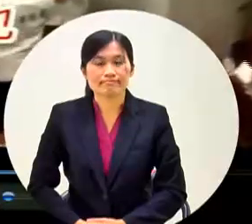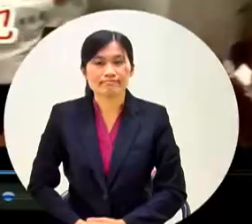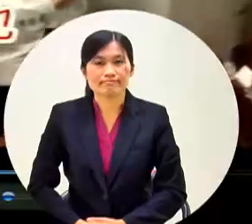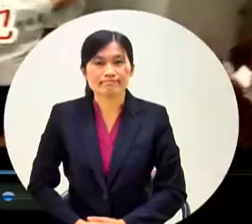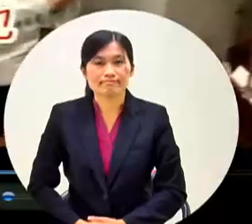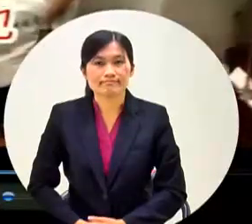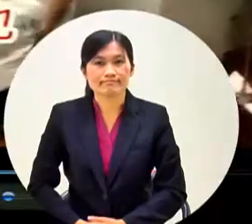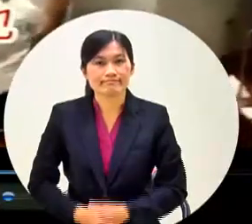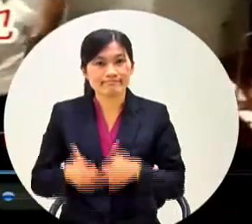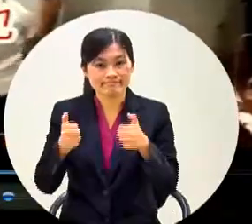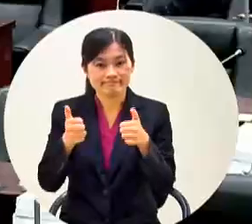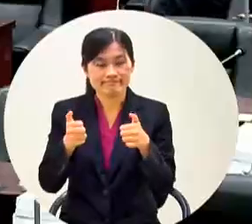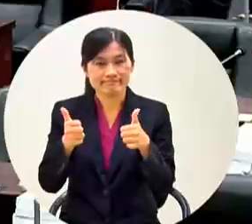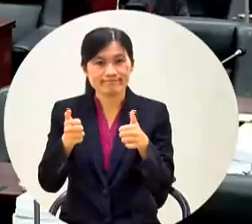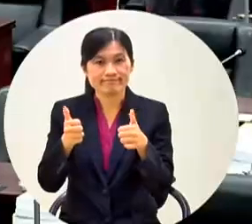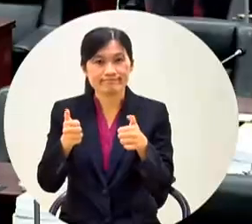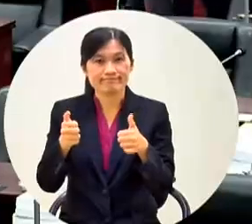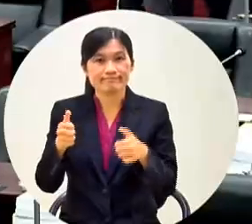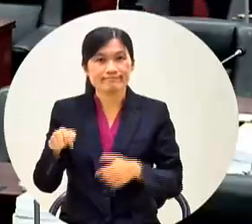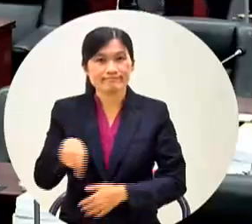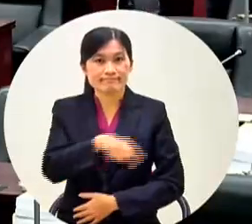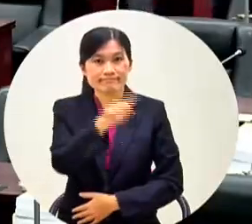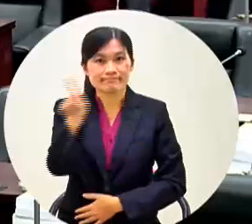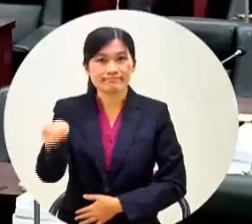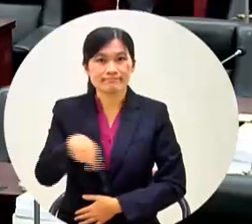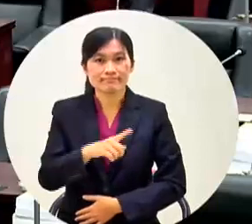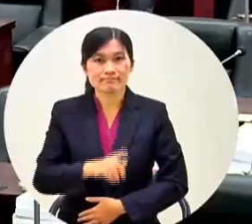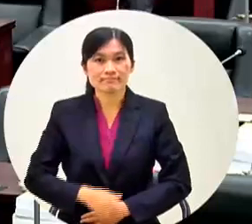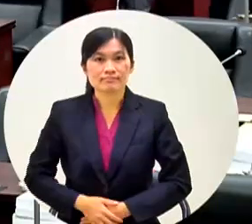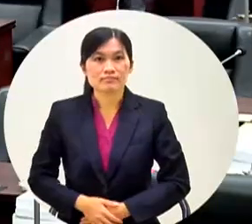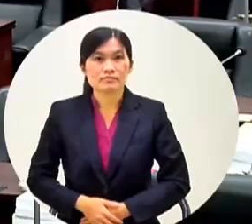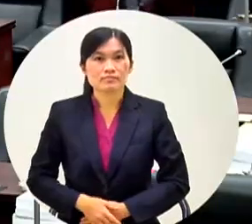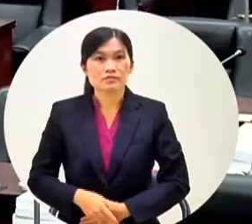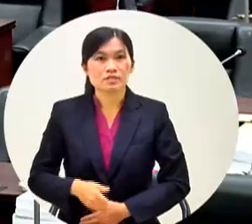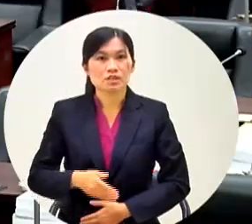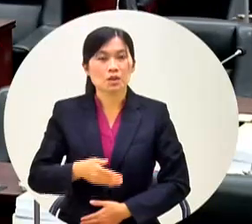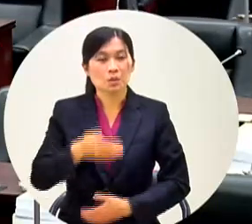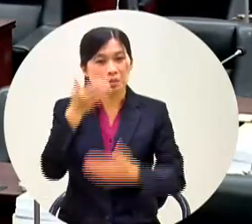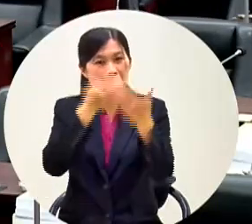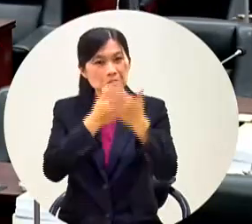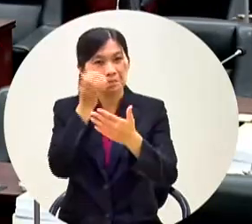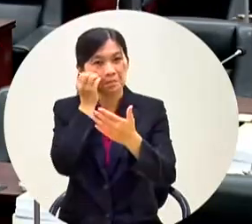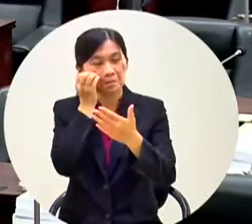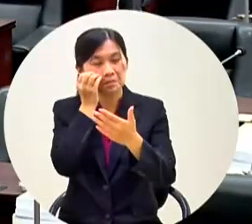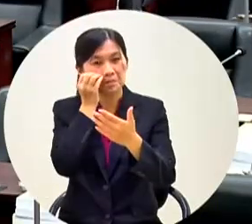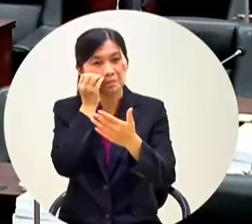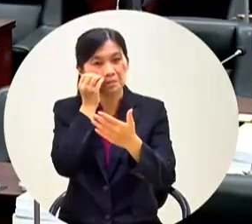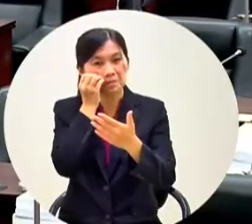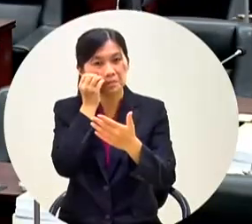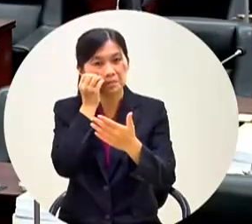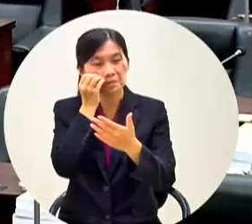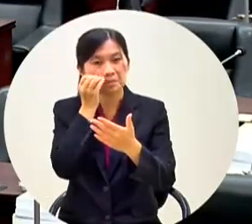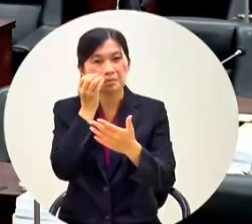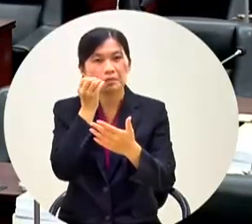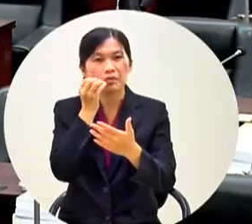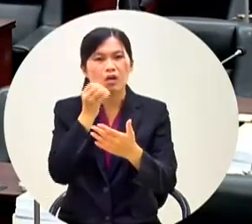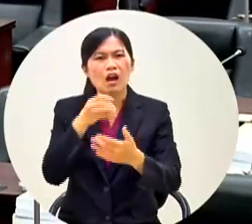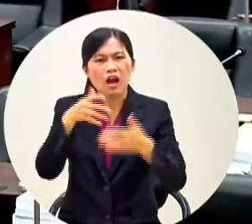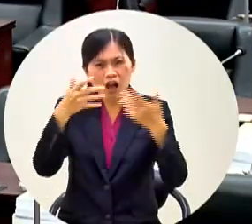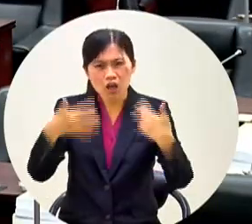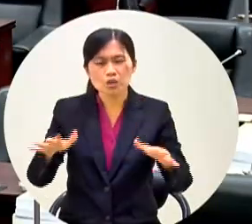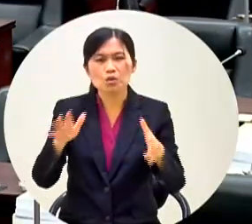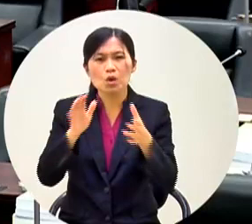谢谢各位哈，看了那么久的这些画面重播，我想还有很多媒体朋友手上还有更